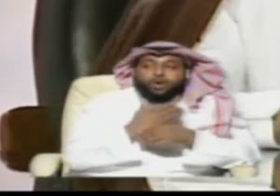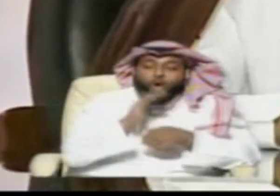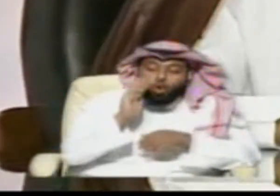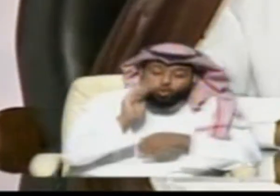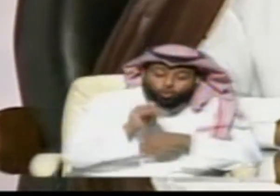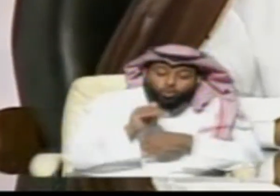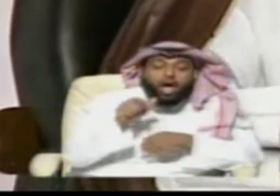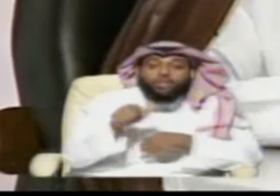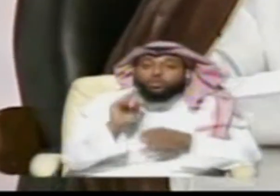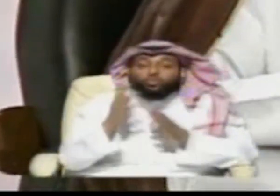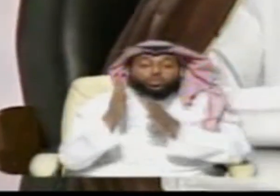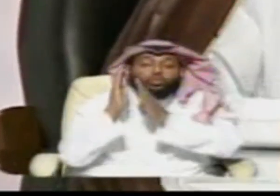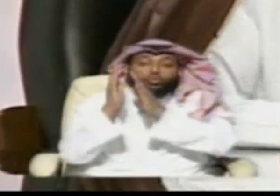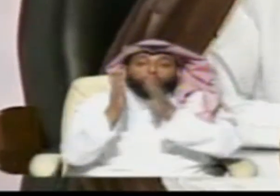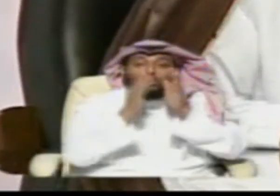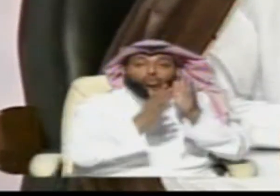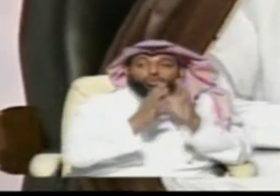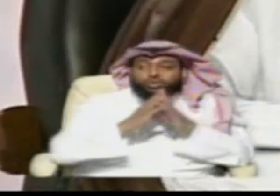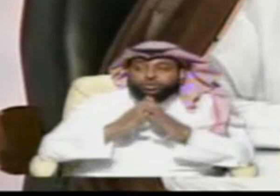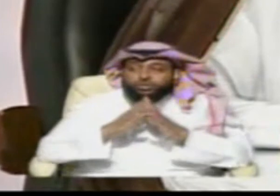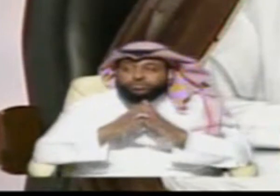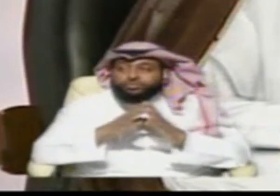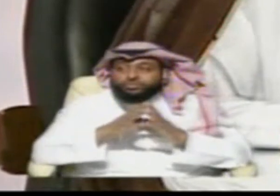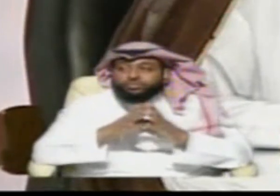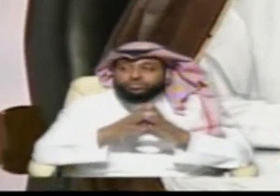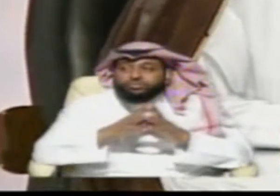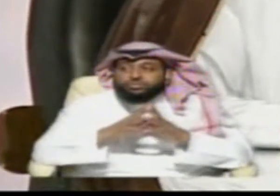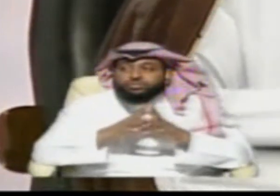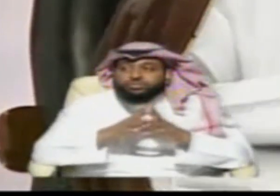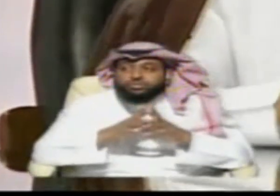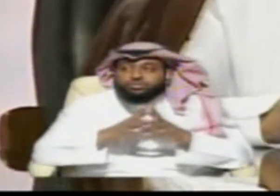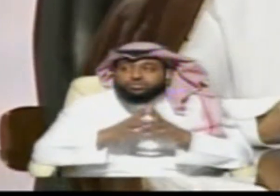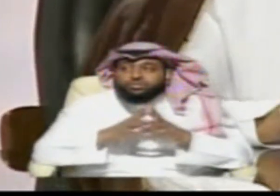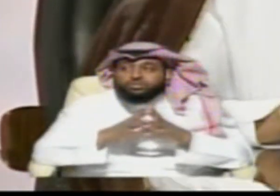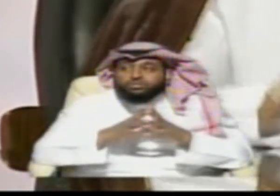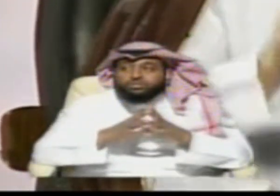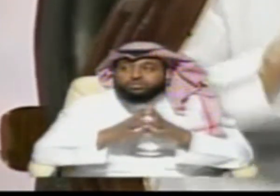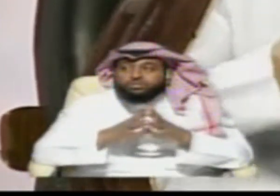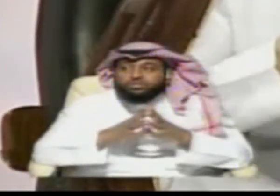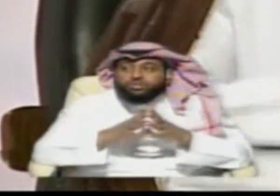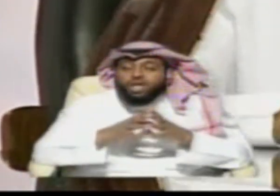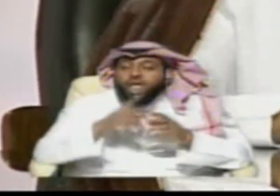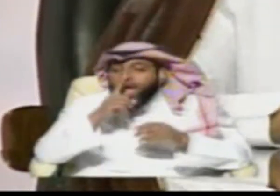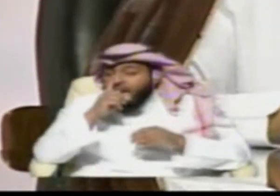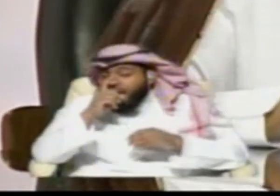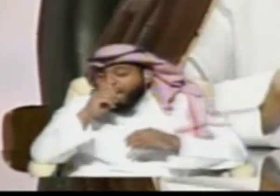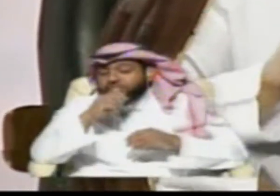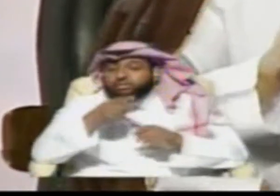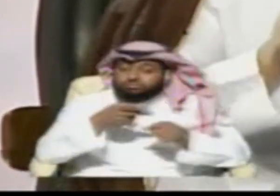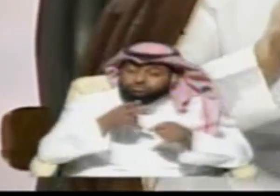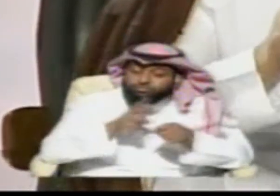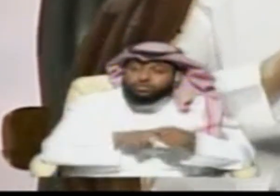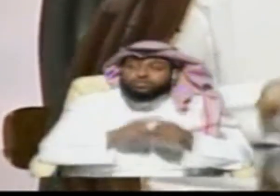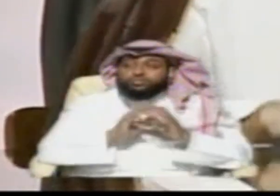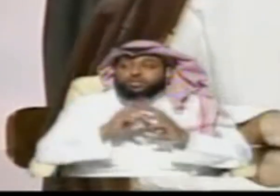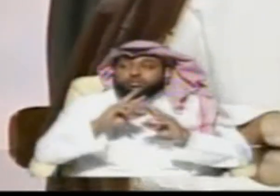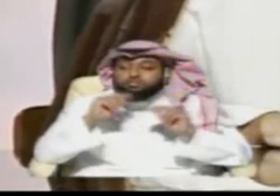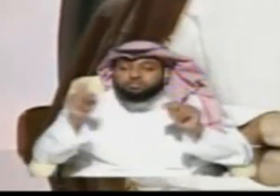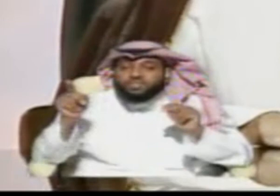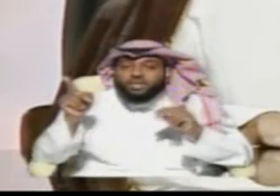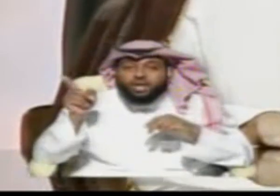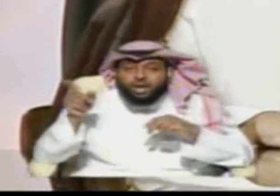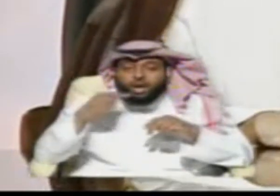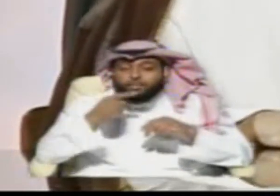ركن، فينبغي أن تأتي، ما يسقط بتركه، بل ينبغي أن تأتي به. فمثلا لو أنها